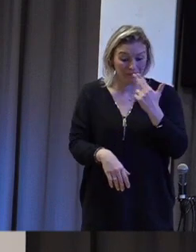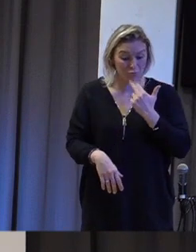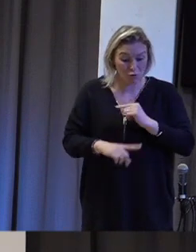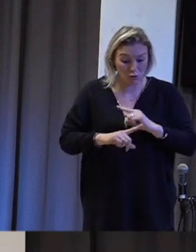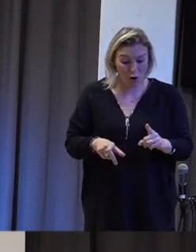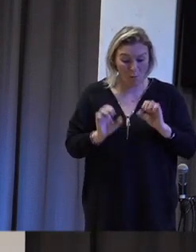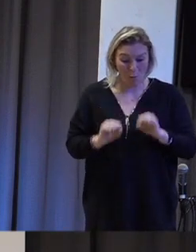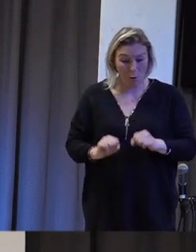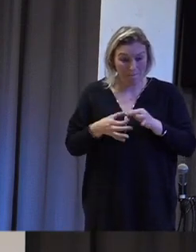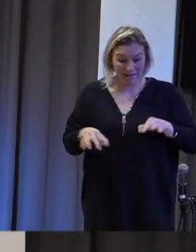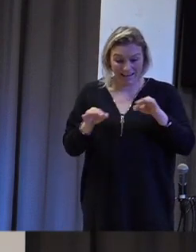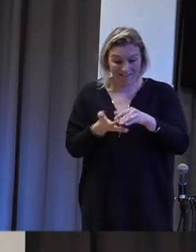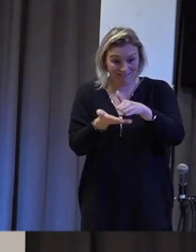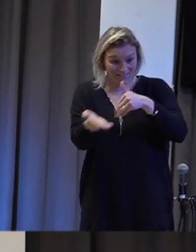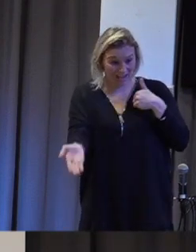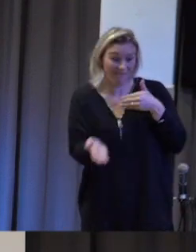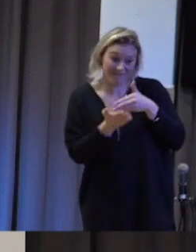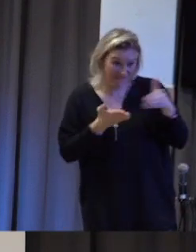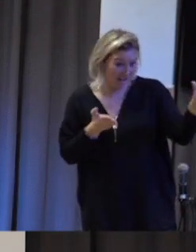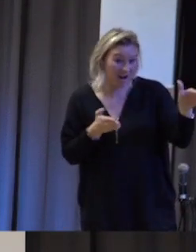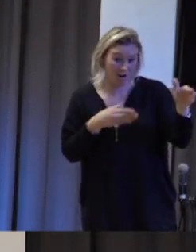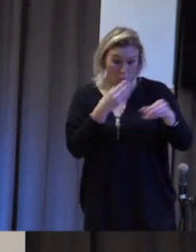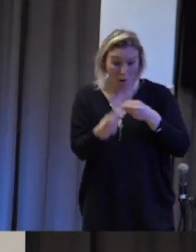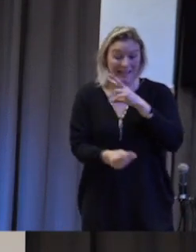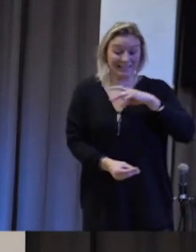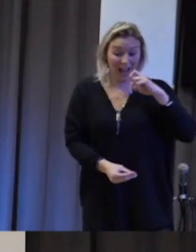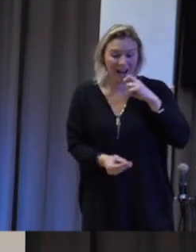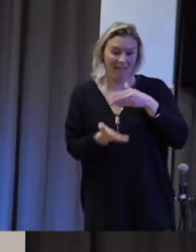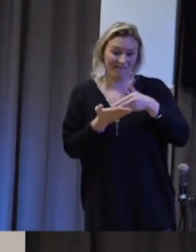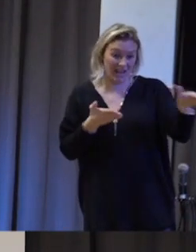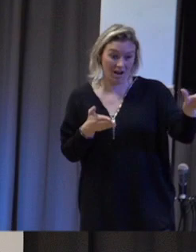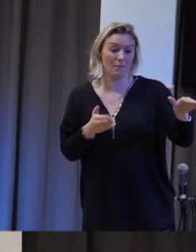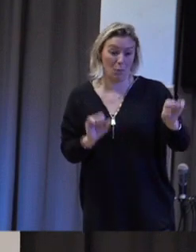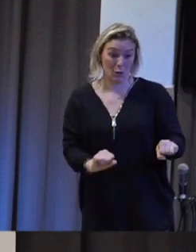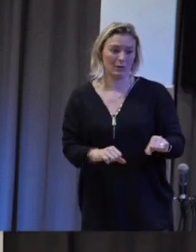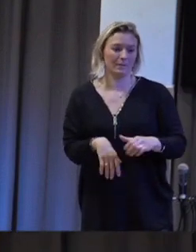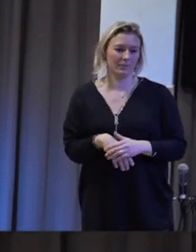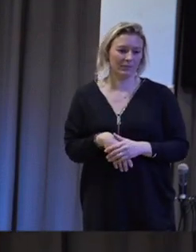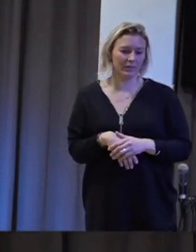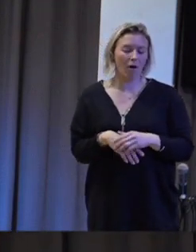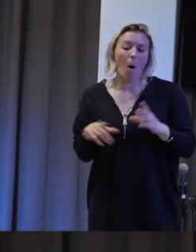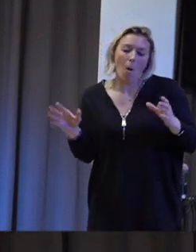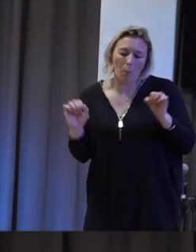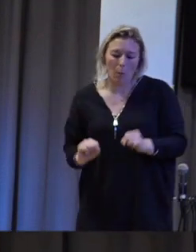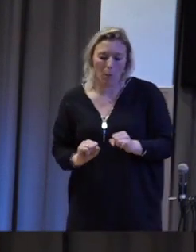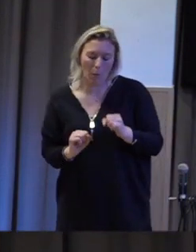du pays ou du peuple d'Israël. Alors on pourrait croire que